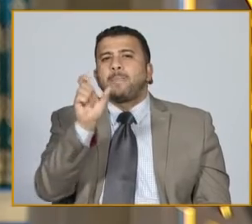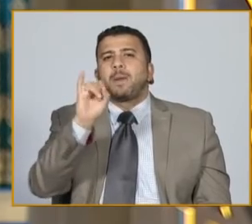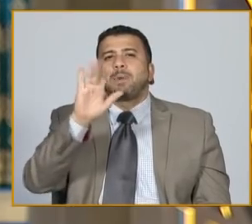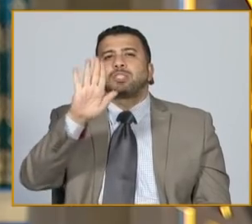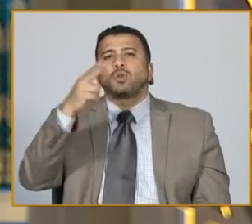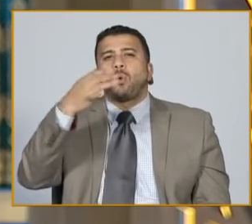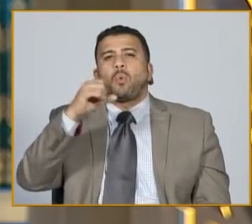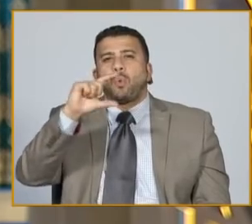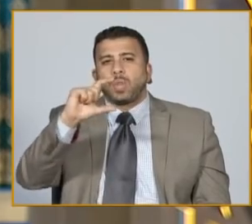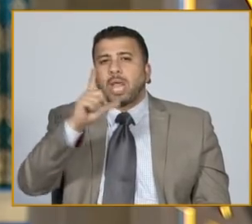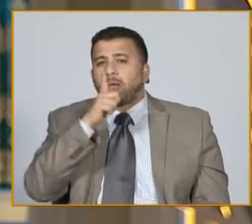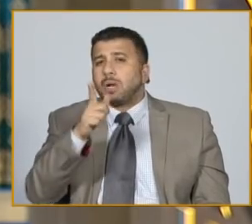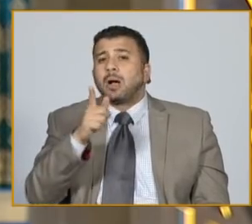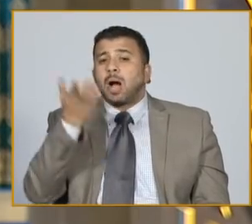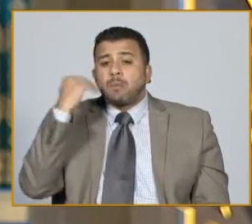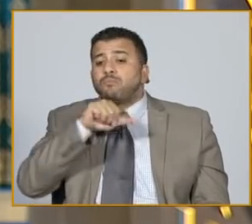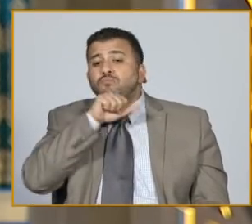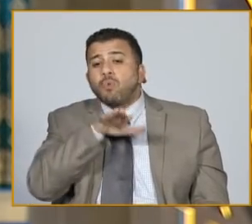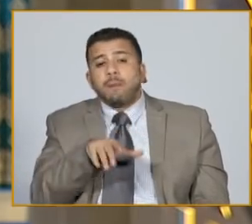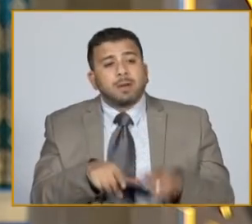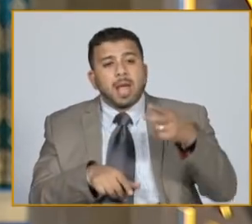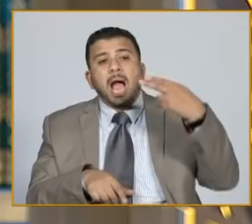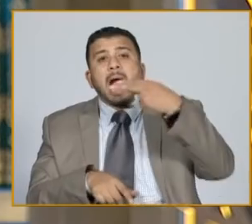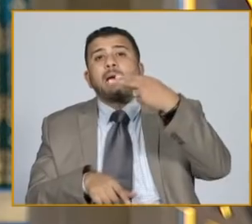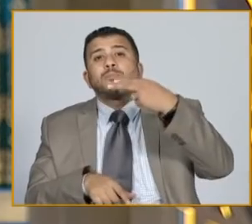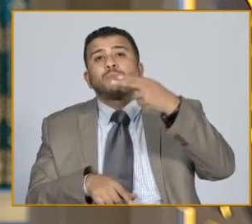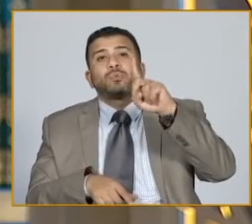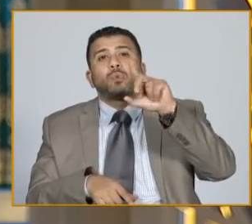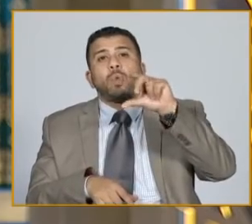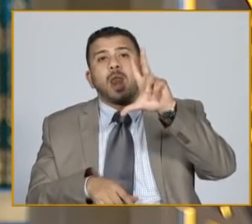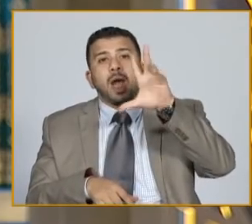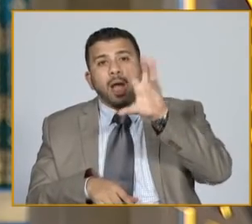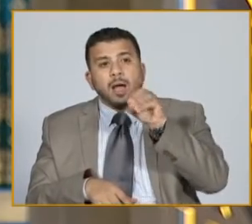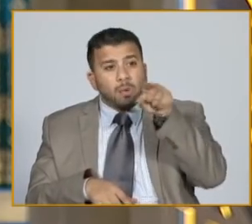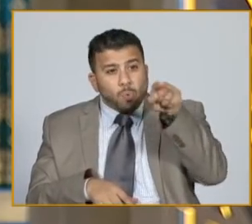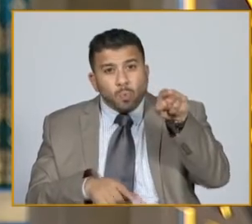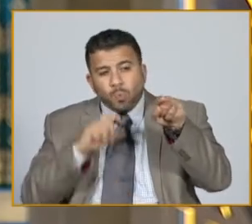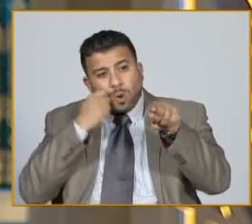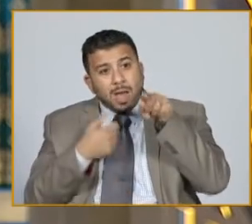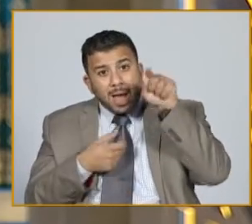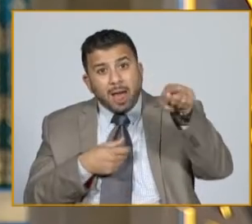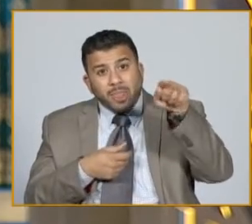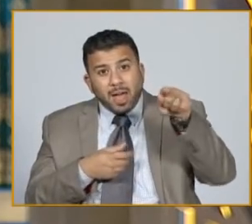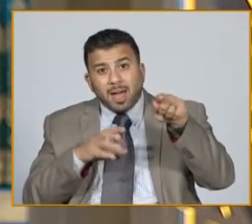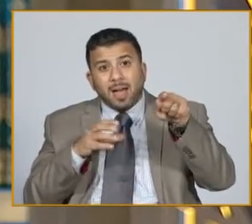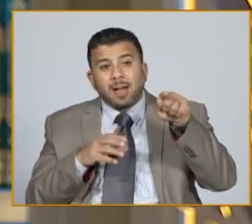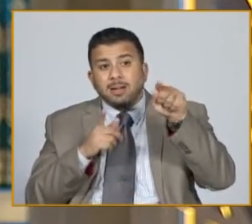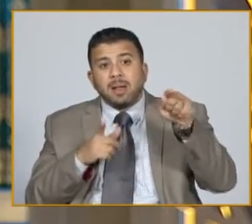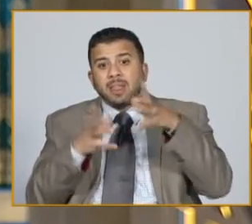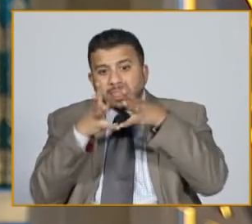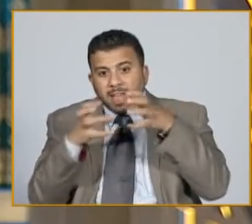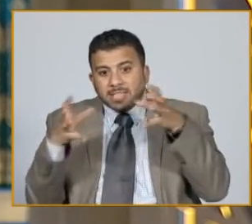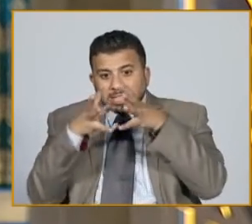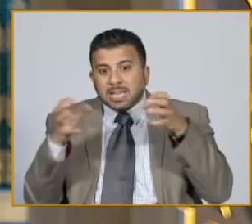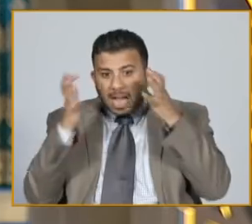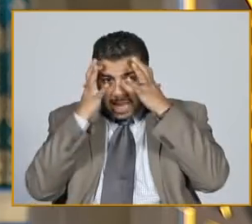زكى هذا الصحابي الجليل، هذا العملاق من عمالقة العلم، زكاه وقال هذا يعني في التفسير